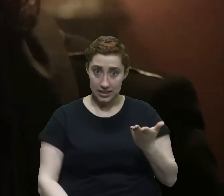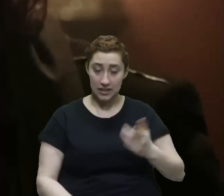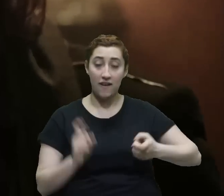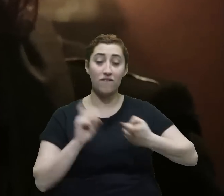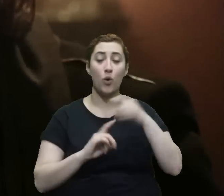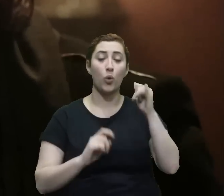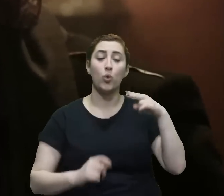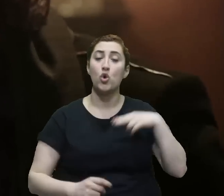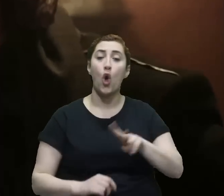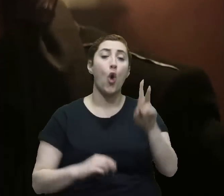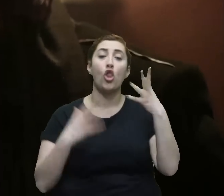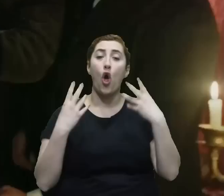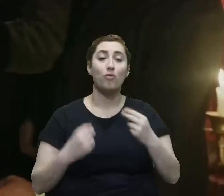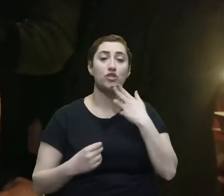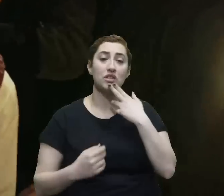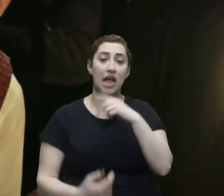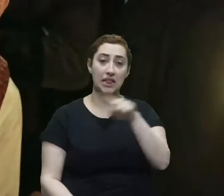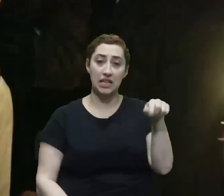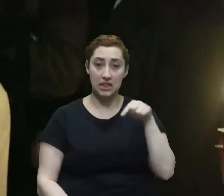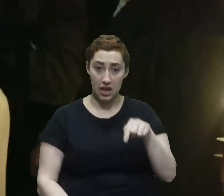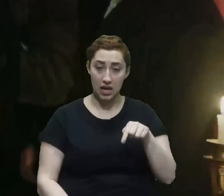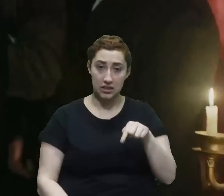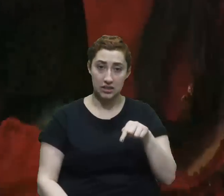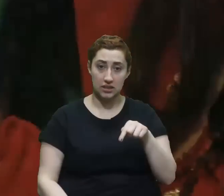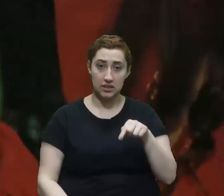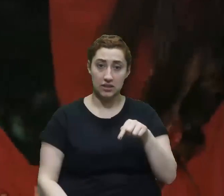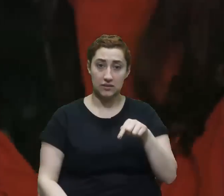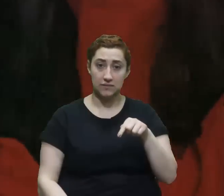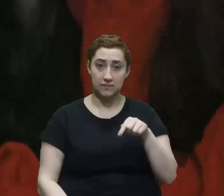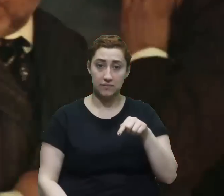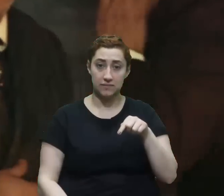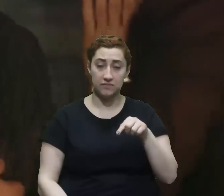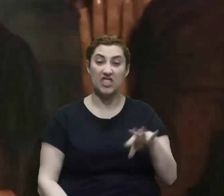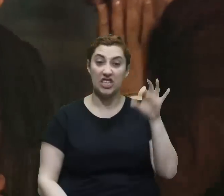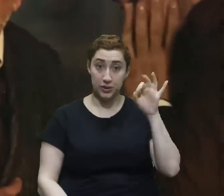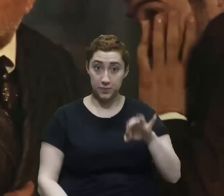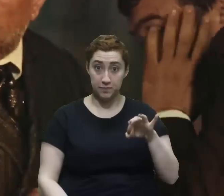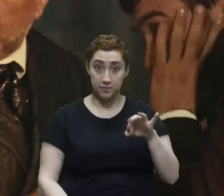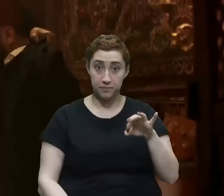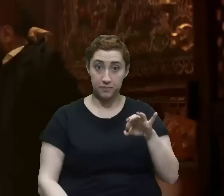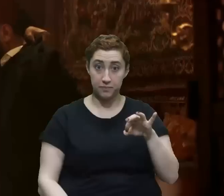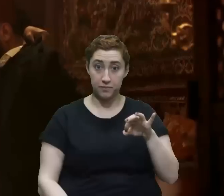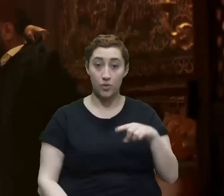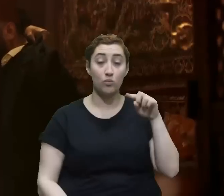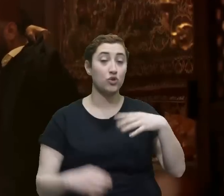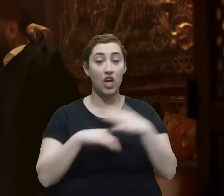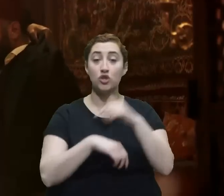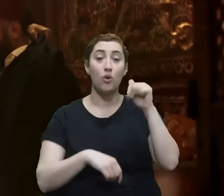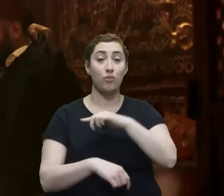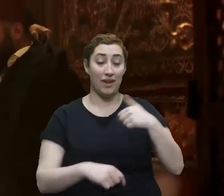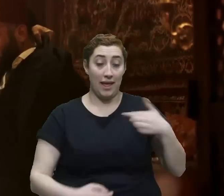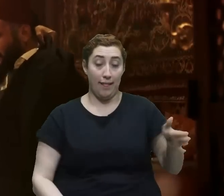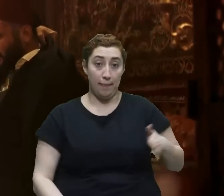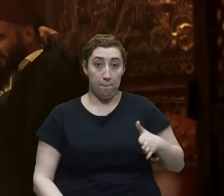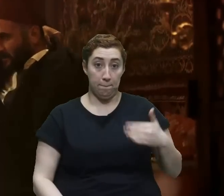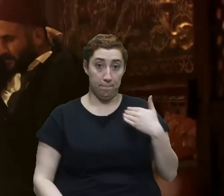Ve kötü yola düşmüş hatun kişiler. Eli Lütfü'nün ensesinde. Şimdi bu gece burada